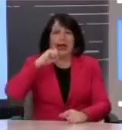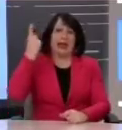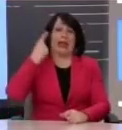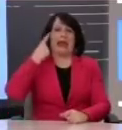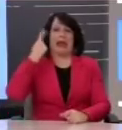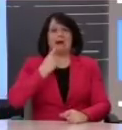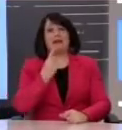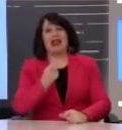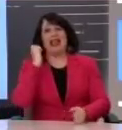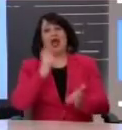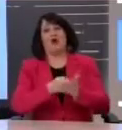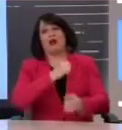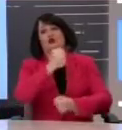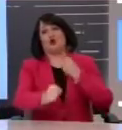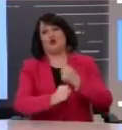μιλούν και για αγορές του αιώνα.